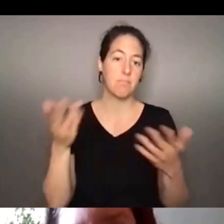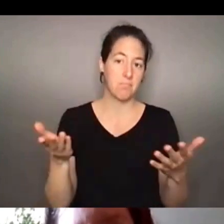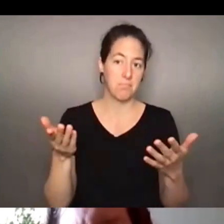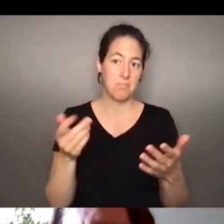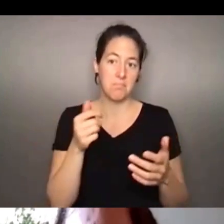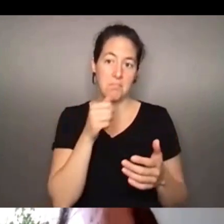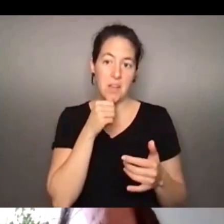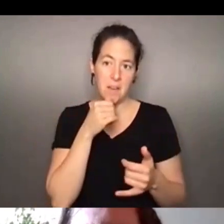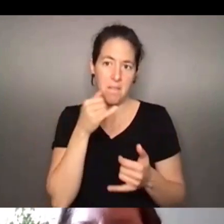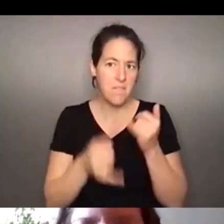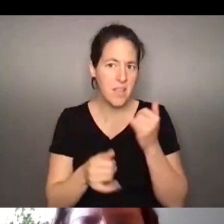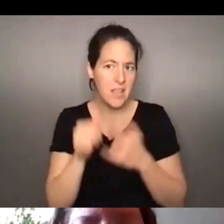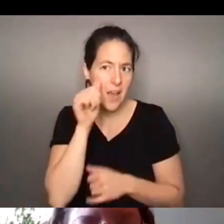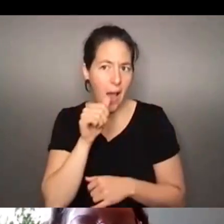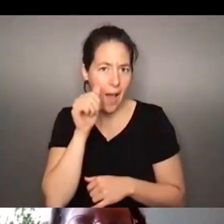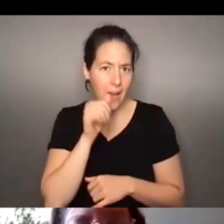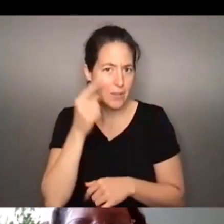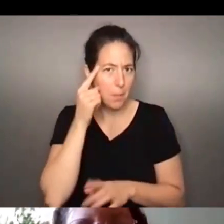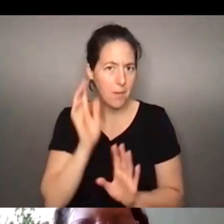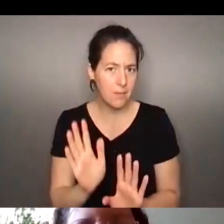fin de l'ail, je crois, si je ne me trompe pas.